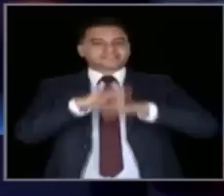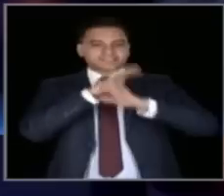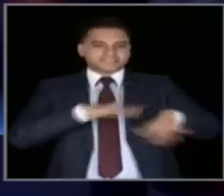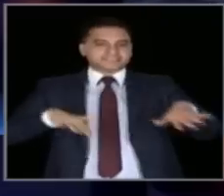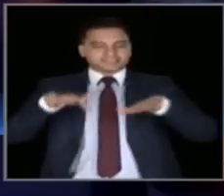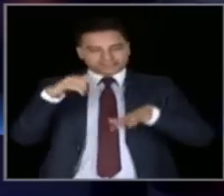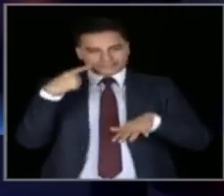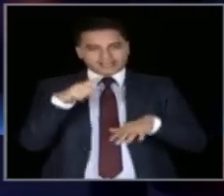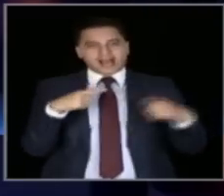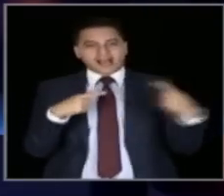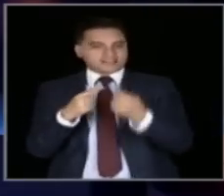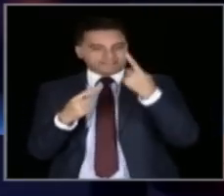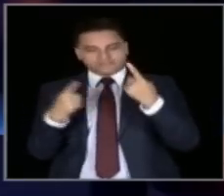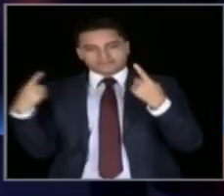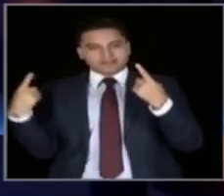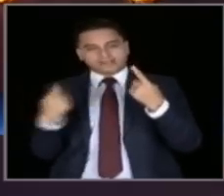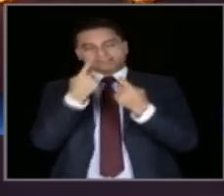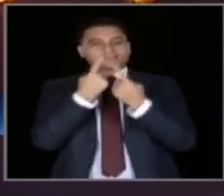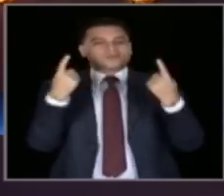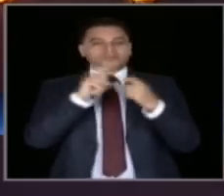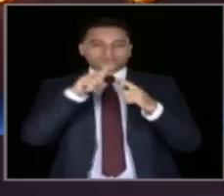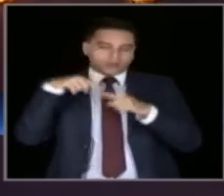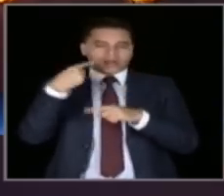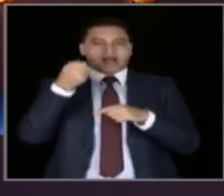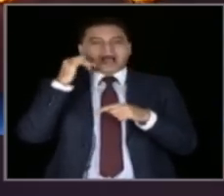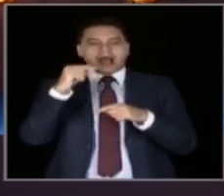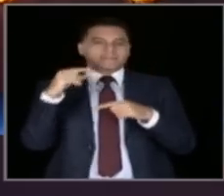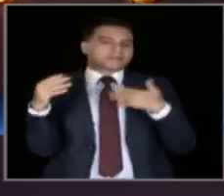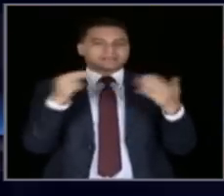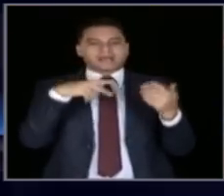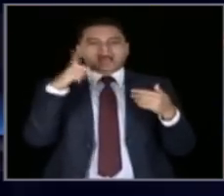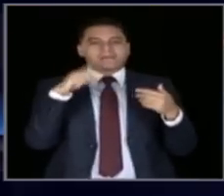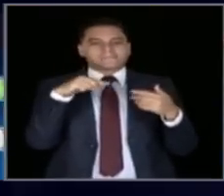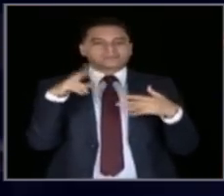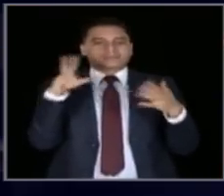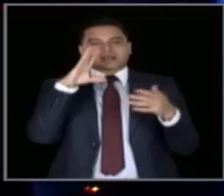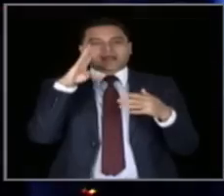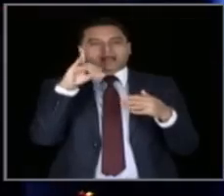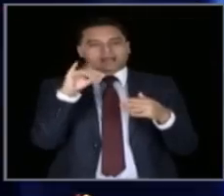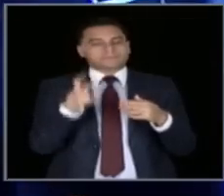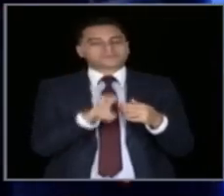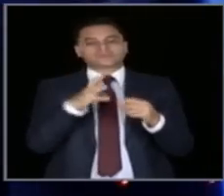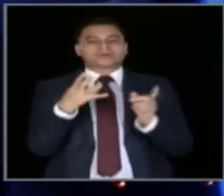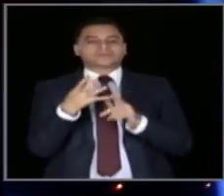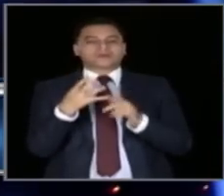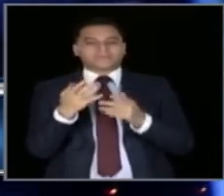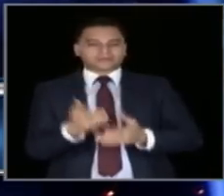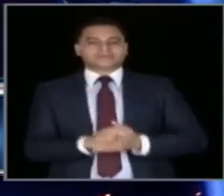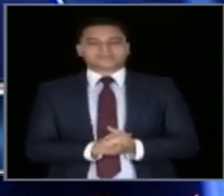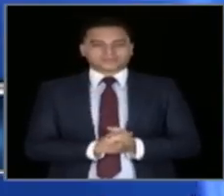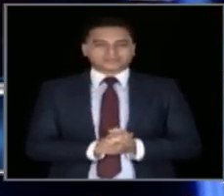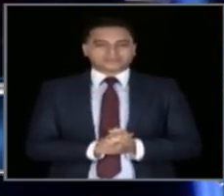هدفين مقابل هدف. السؤال اللي جاي أحمد عبد الحكم، السؤال الرابع،